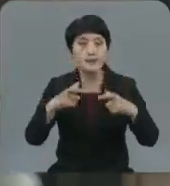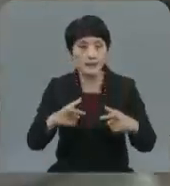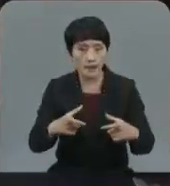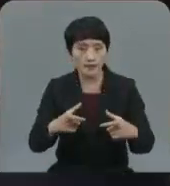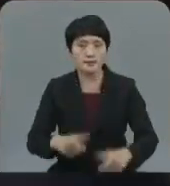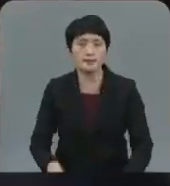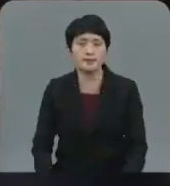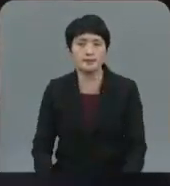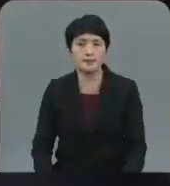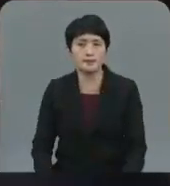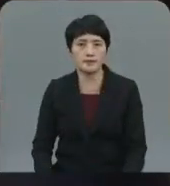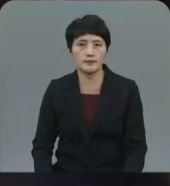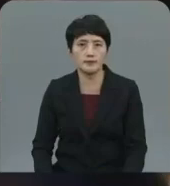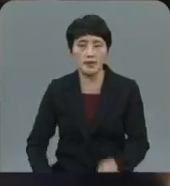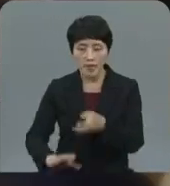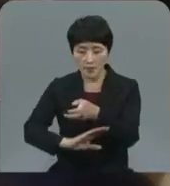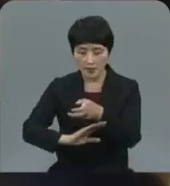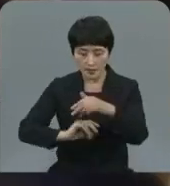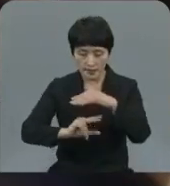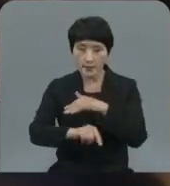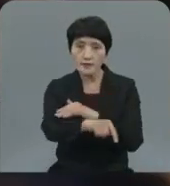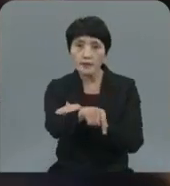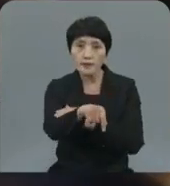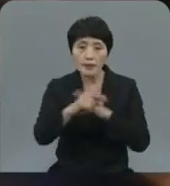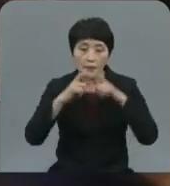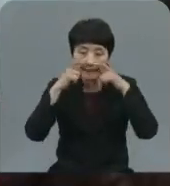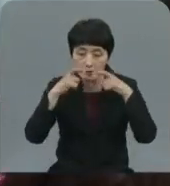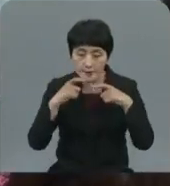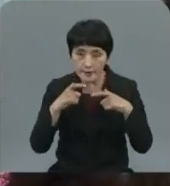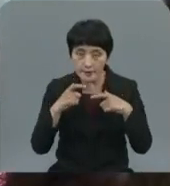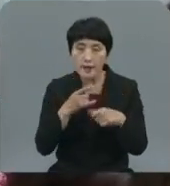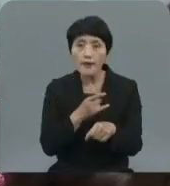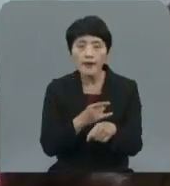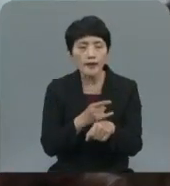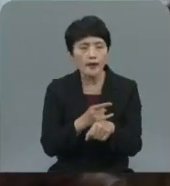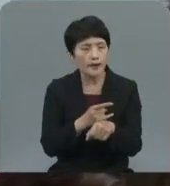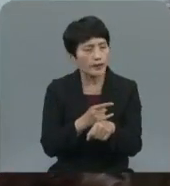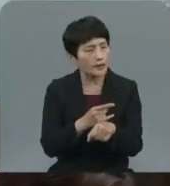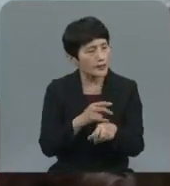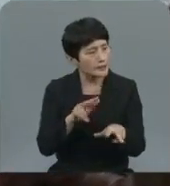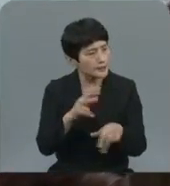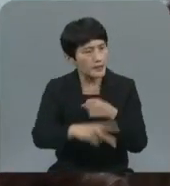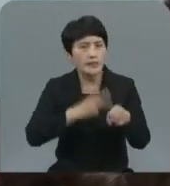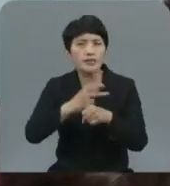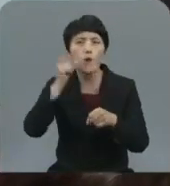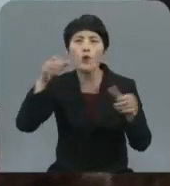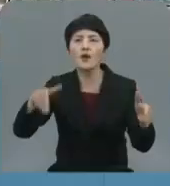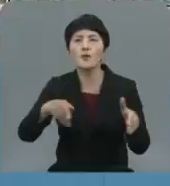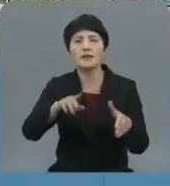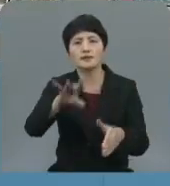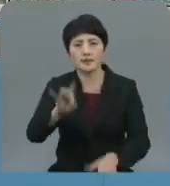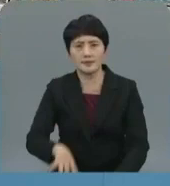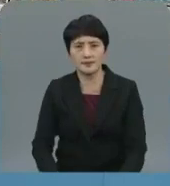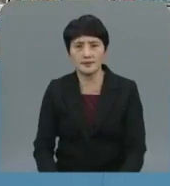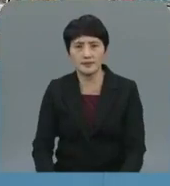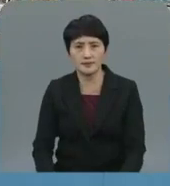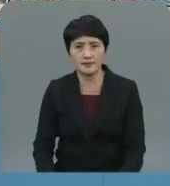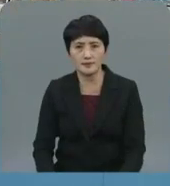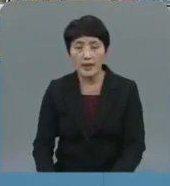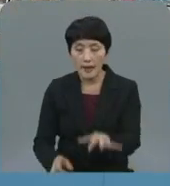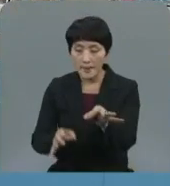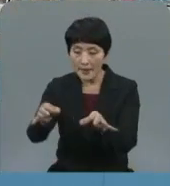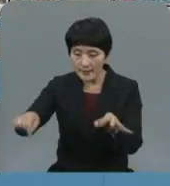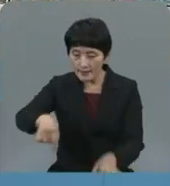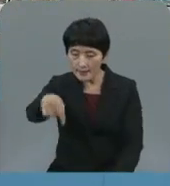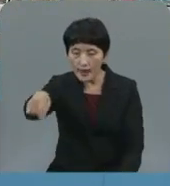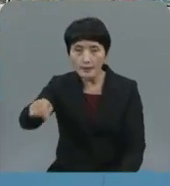示，1月30日调整室内口罩令后，日均新增新冠病例数减少了 38%，